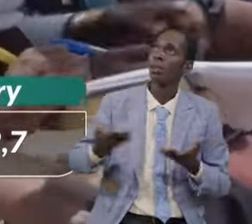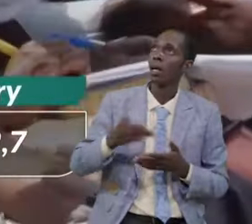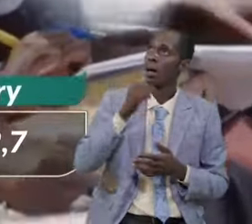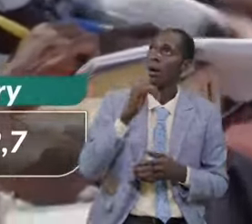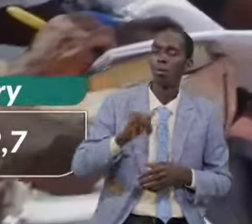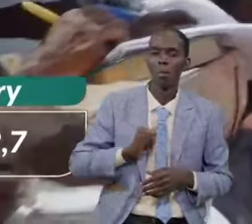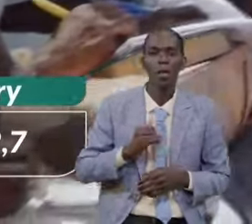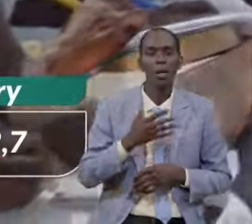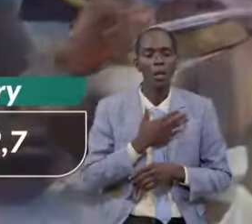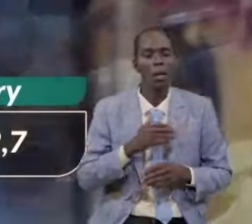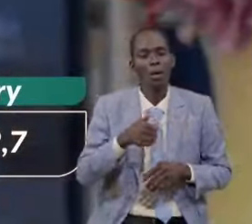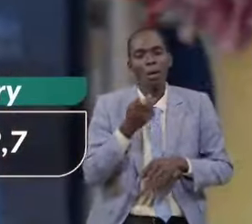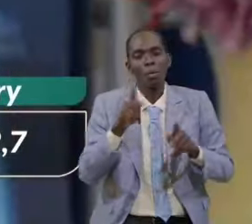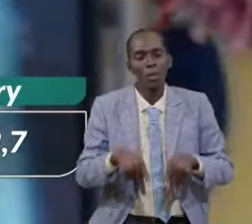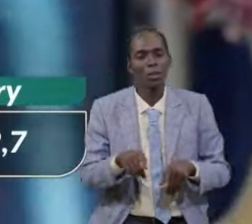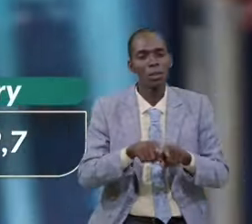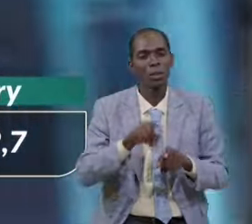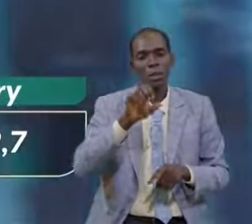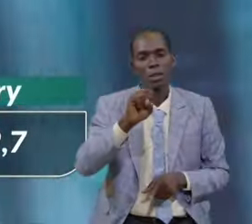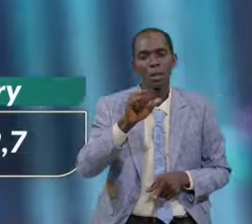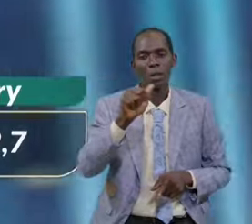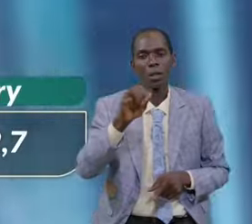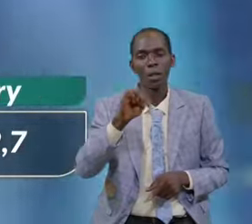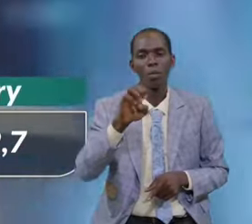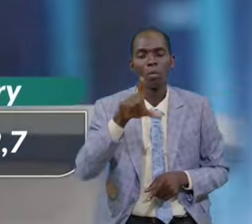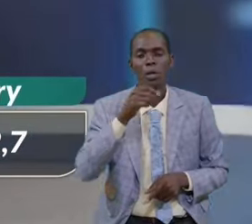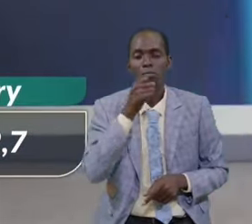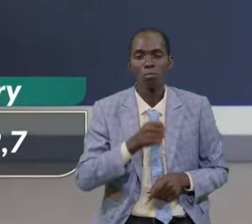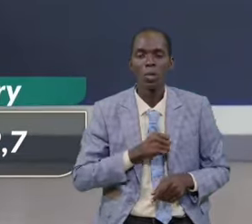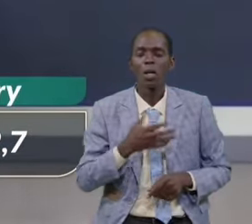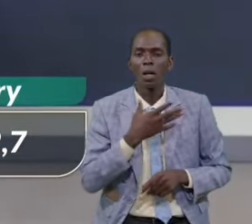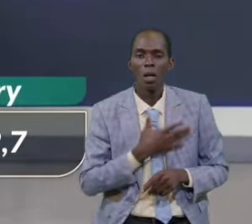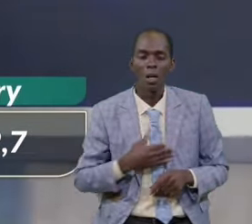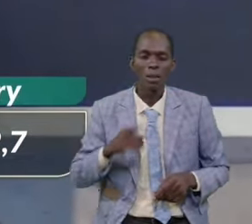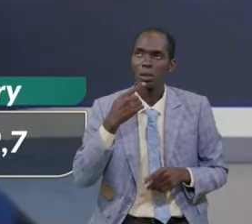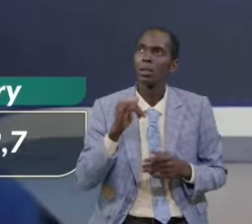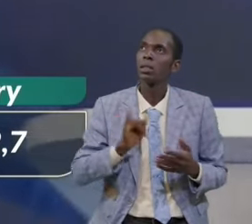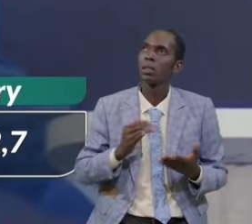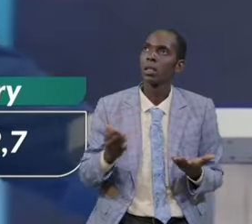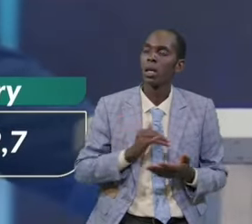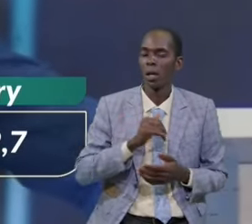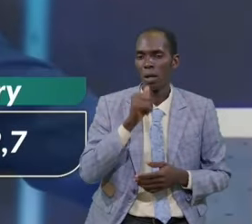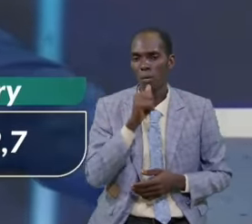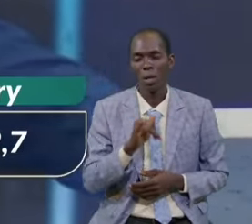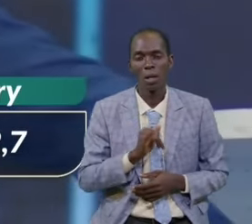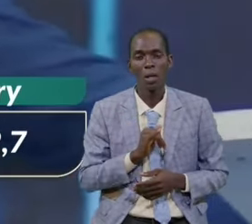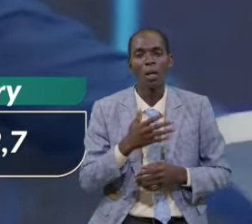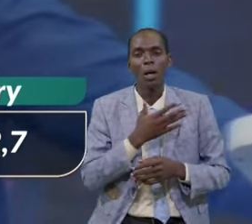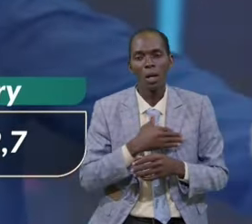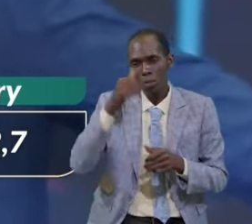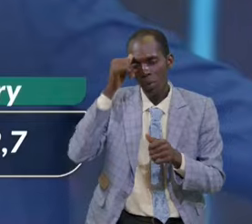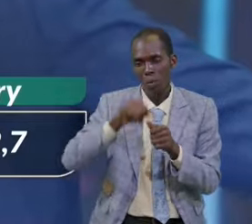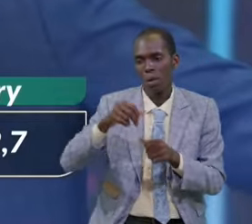Il a nommé. Il voulait qu'il fasse quelque chose avec lui. Jésus a dit, tu es Pierre, le fils